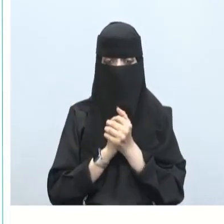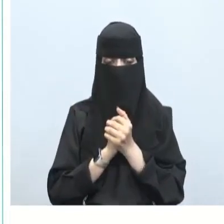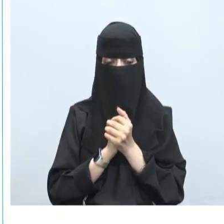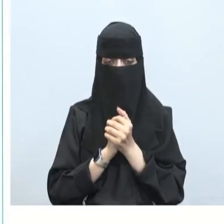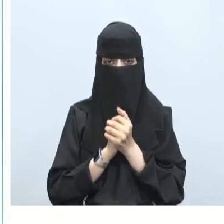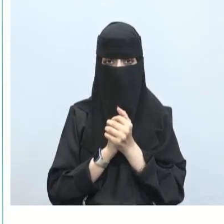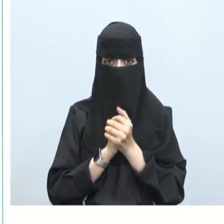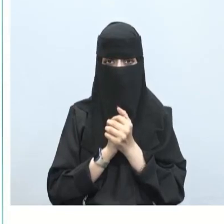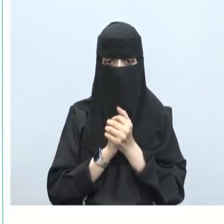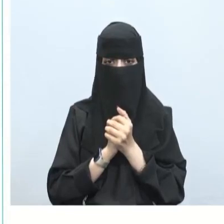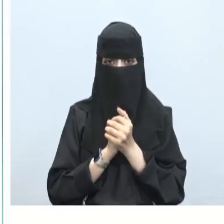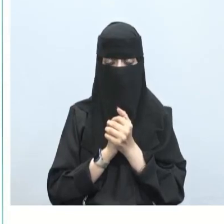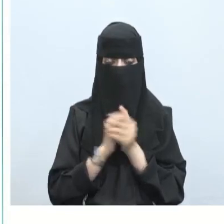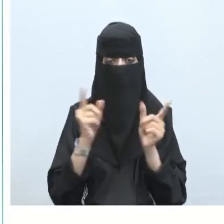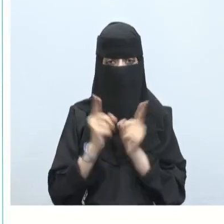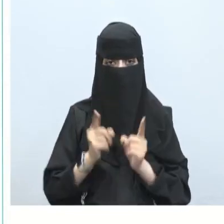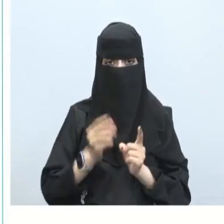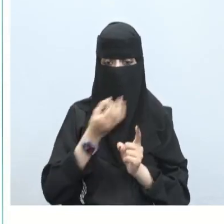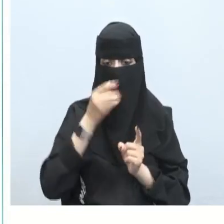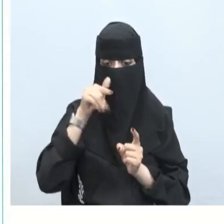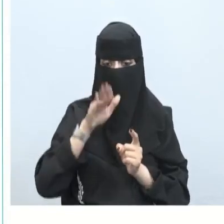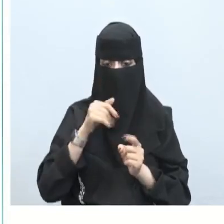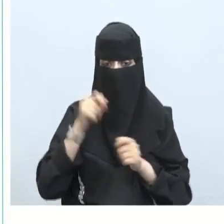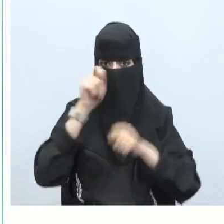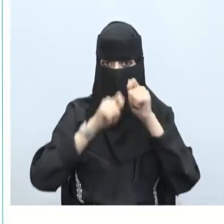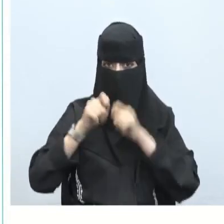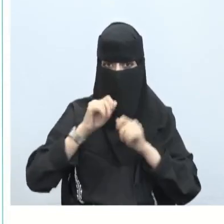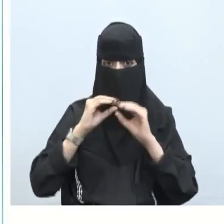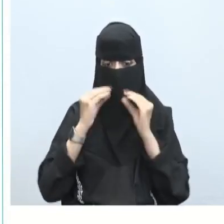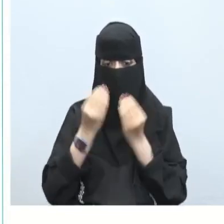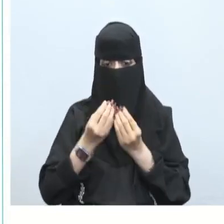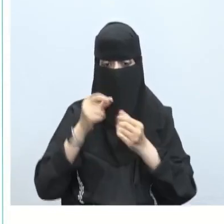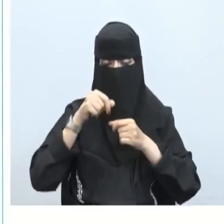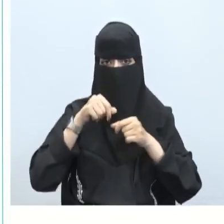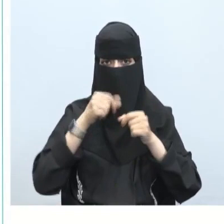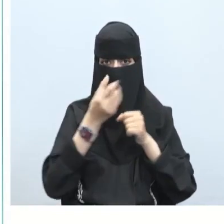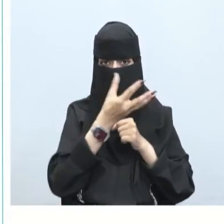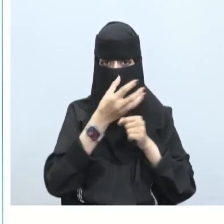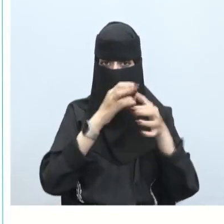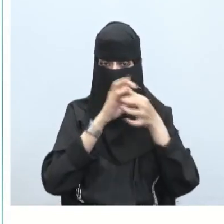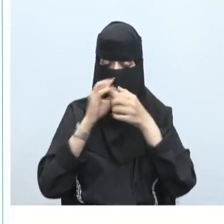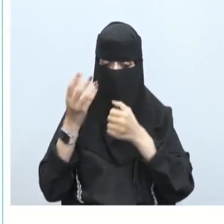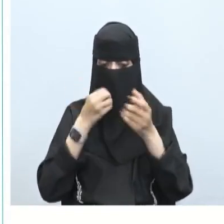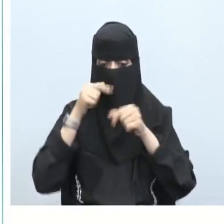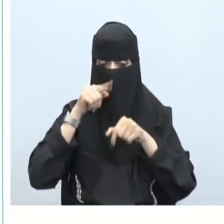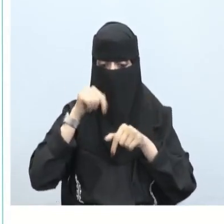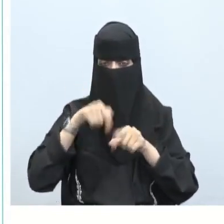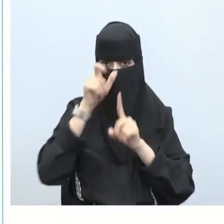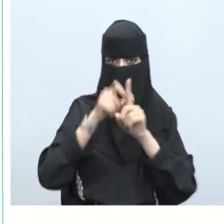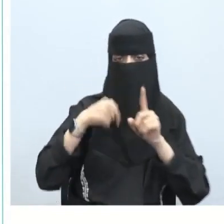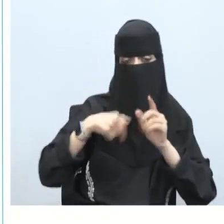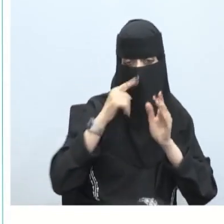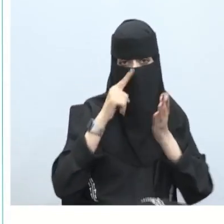الامداد ناتي ملخص حديث اليوم تحدثنا عن عمليه اداره سلاسل الامداد ذكرنا ان مدير سلاسل الامداد لابد ان يكون